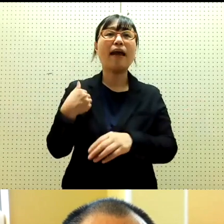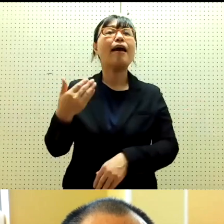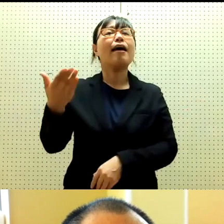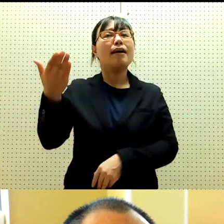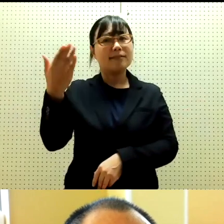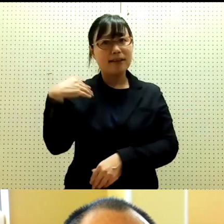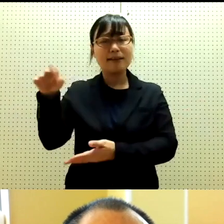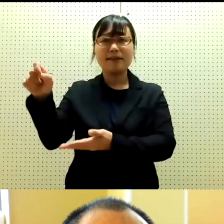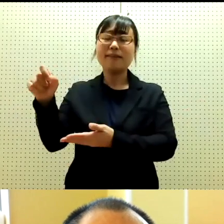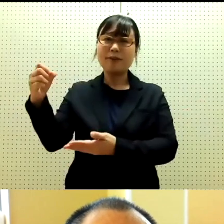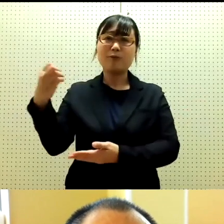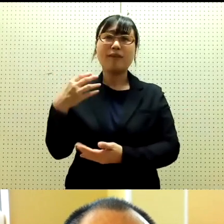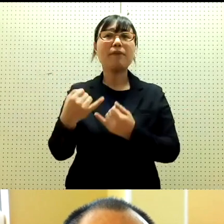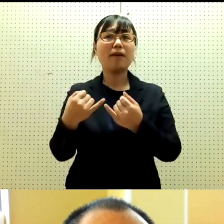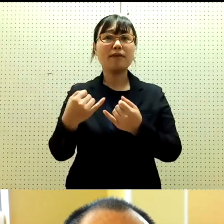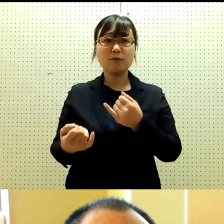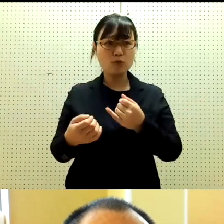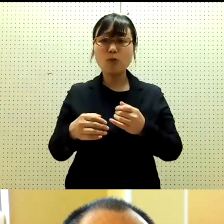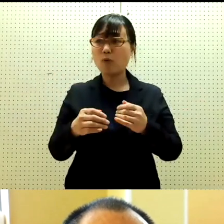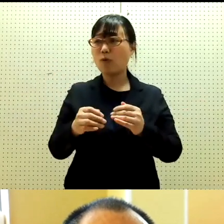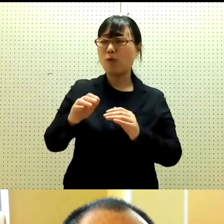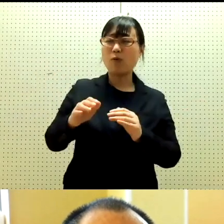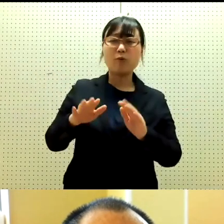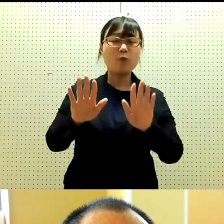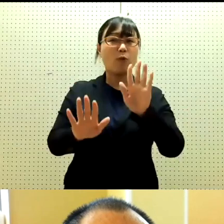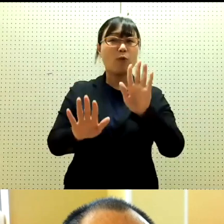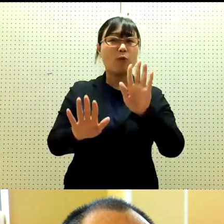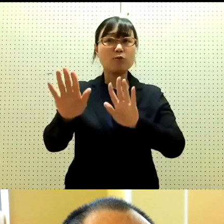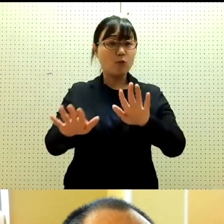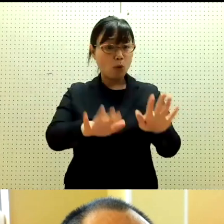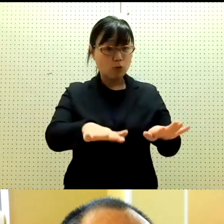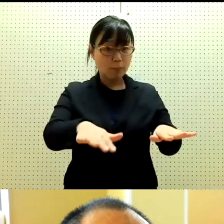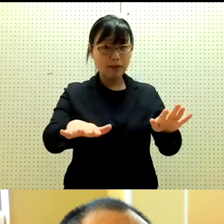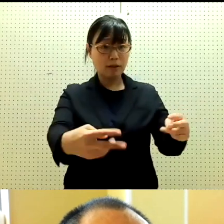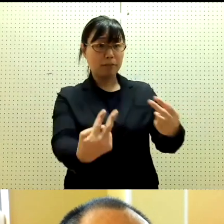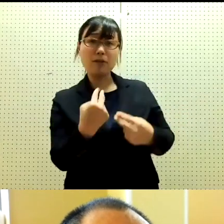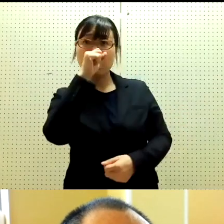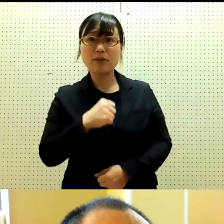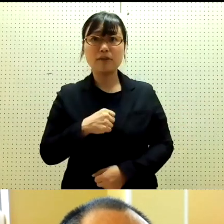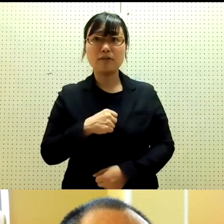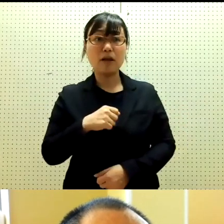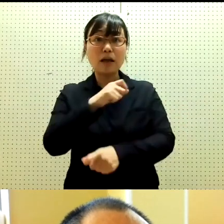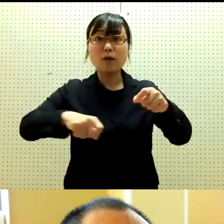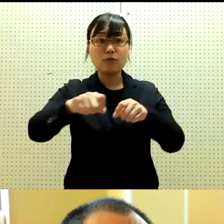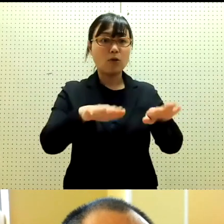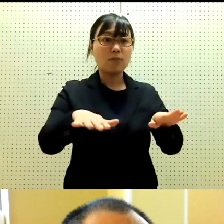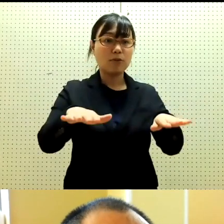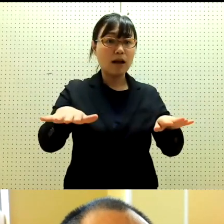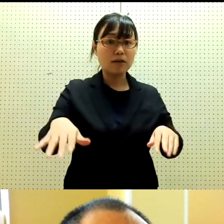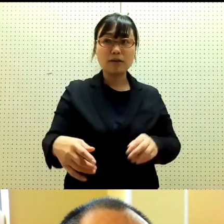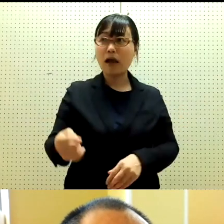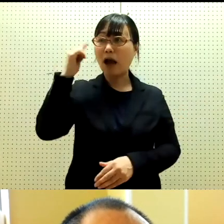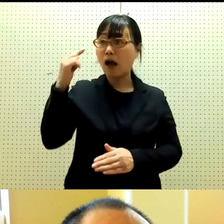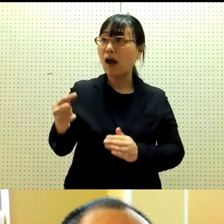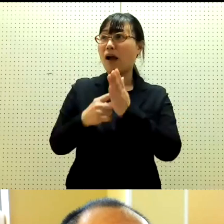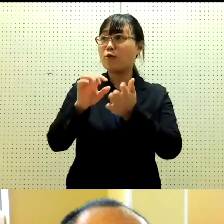どもにそれを見せてもいいのかなってちょっと思いました。そしたら子どもの方がこんな使い方があるっていうふうにいけるのかなっていうふうに思いました。で、